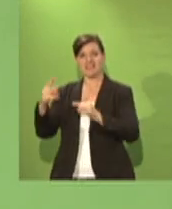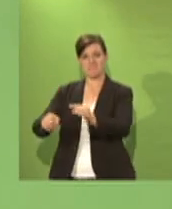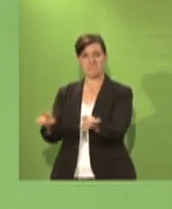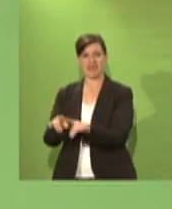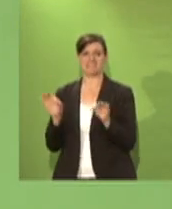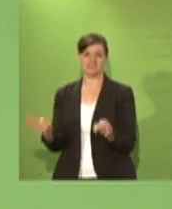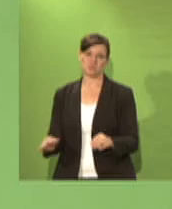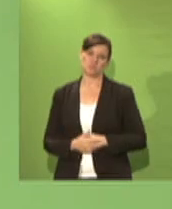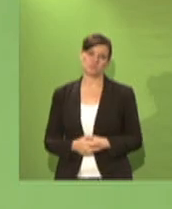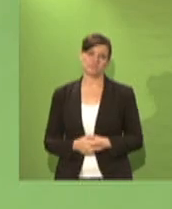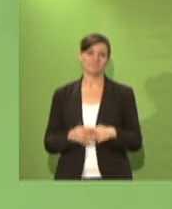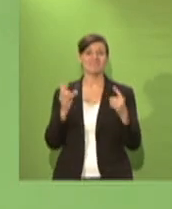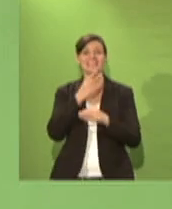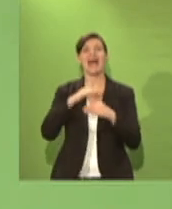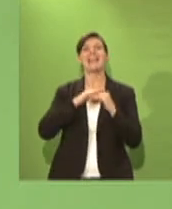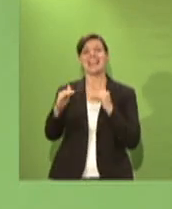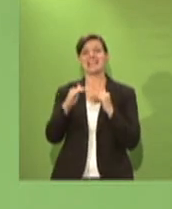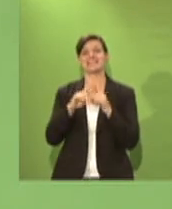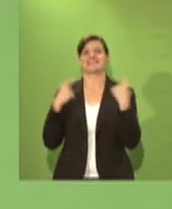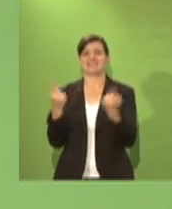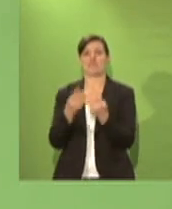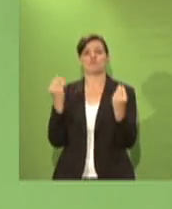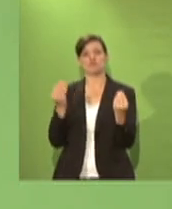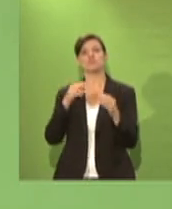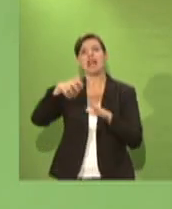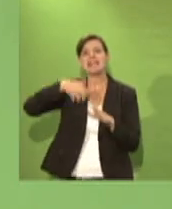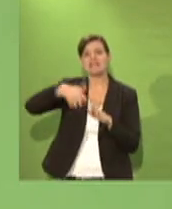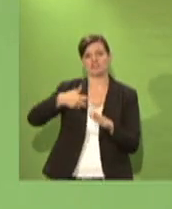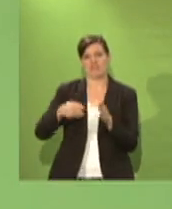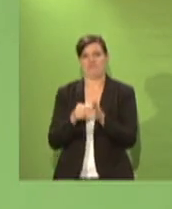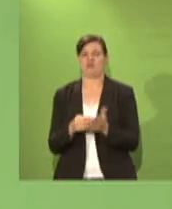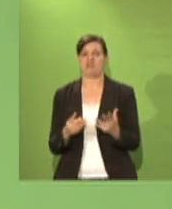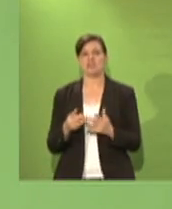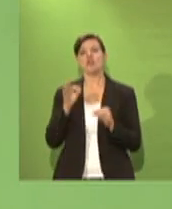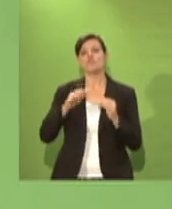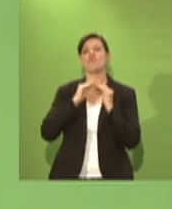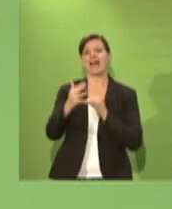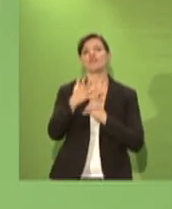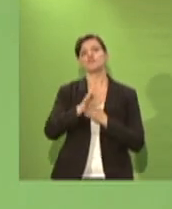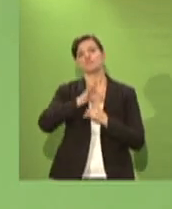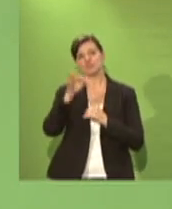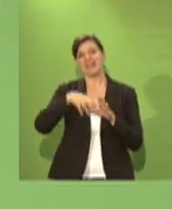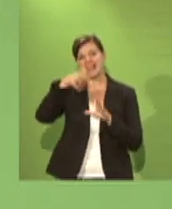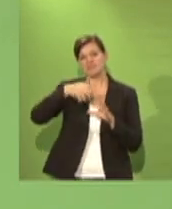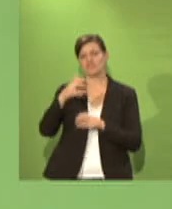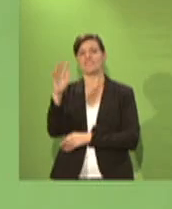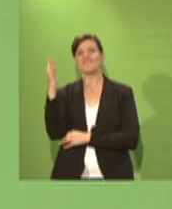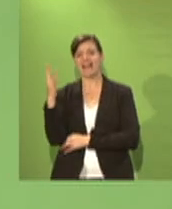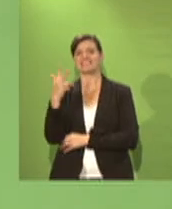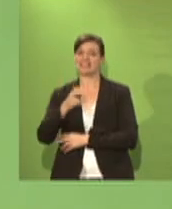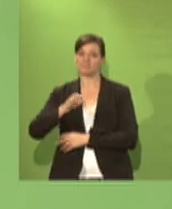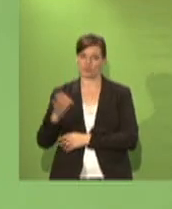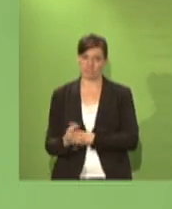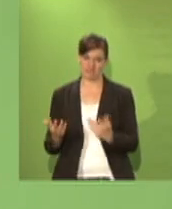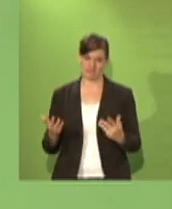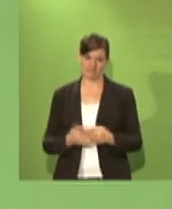dieser ländliche Raum ist natürlich klar, auch nach wie vor geprägt durch die Landwirtschaft mit etwa 50% der Fläche und mit dem Wald mit etwa 30%. Und die